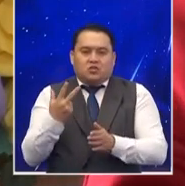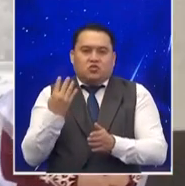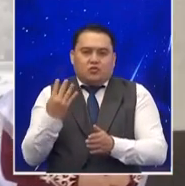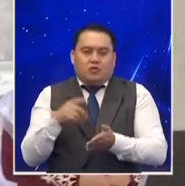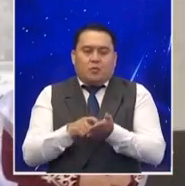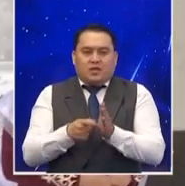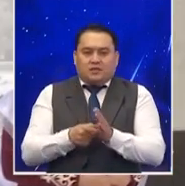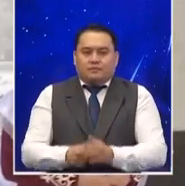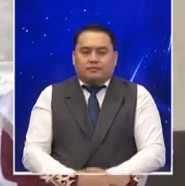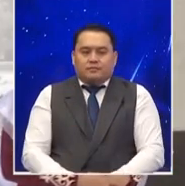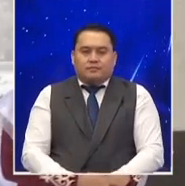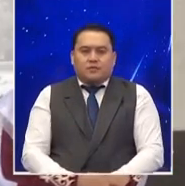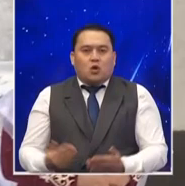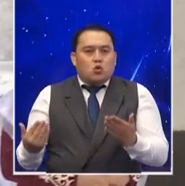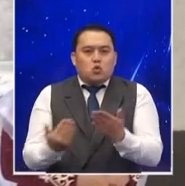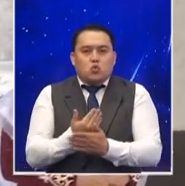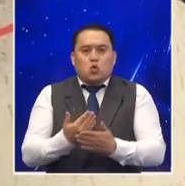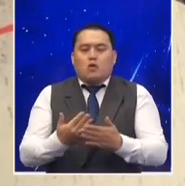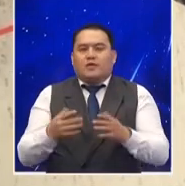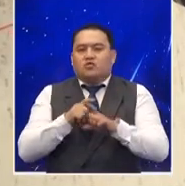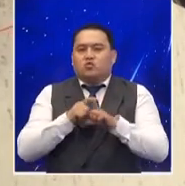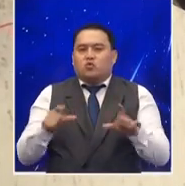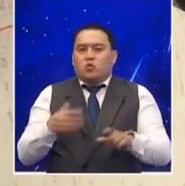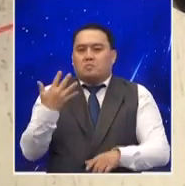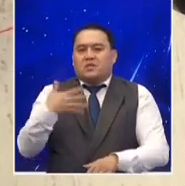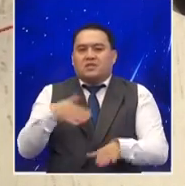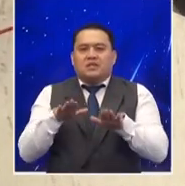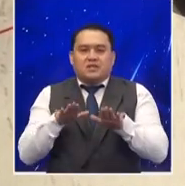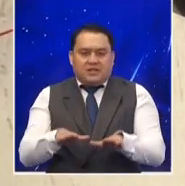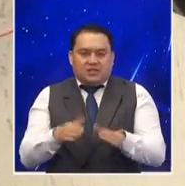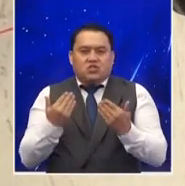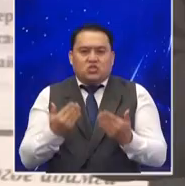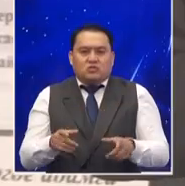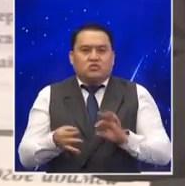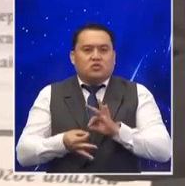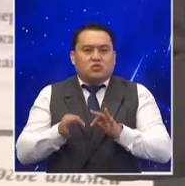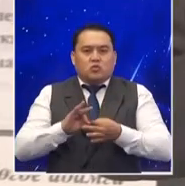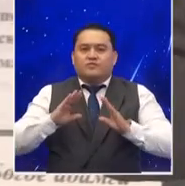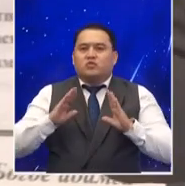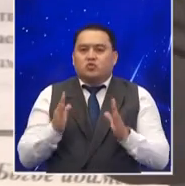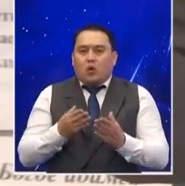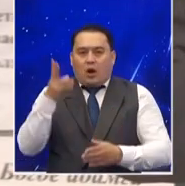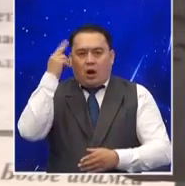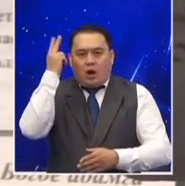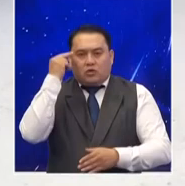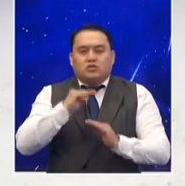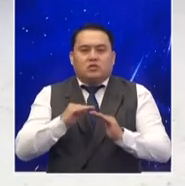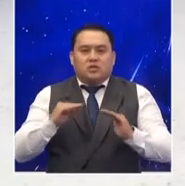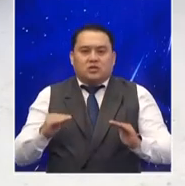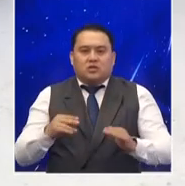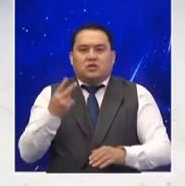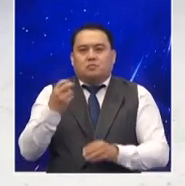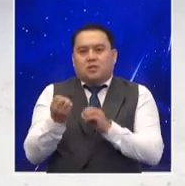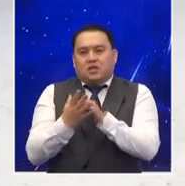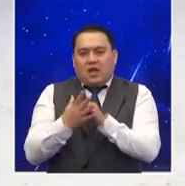учится. Новая школа рассчитана на 50 детей начальных классов. Однако сейчас из-за сложной эпидобстановки количество учащихся не